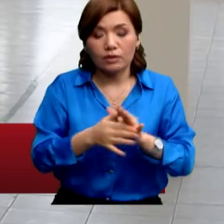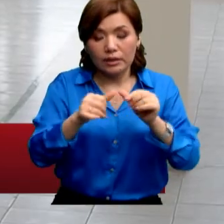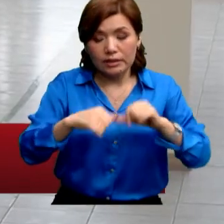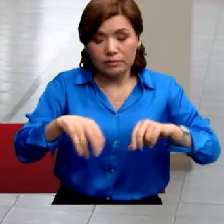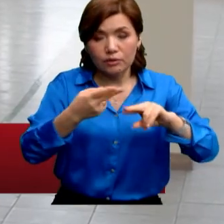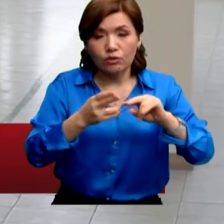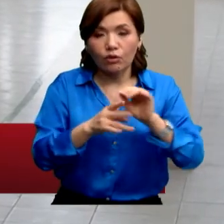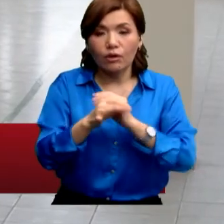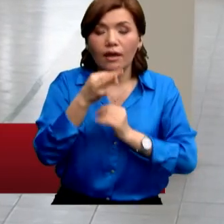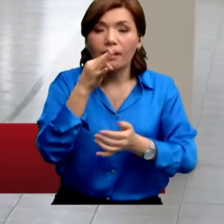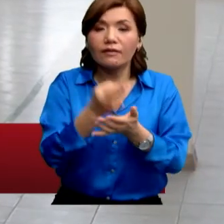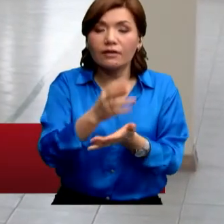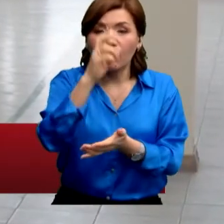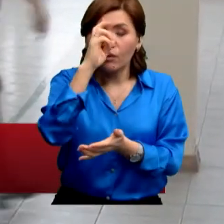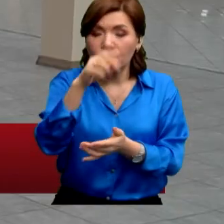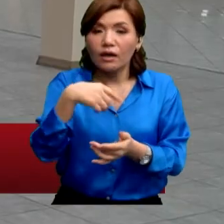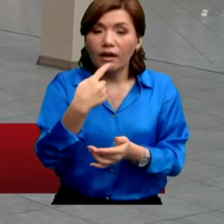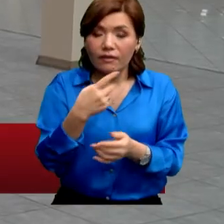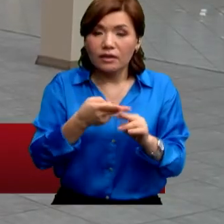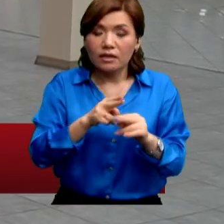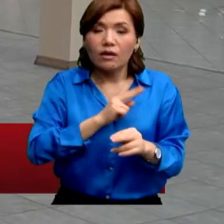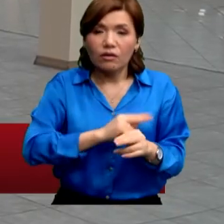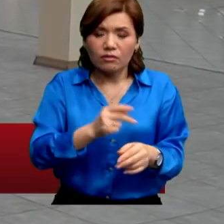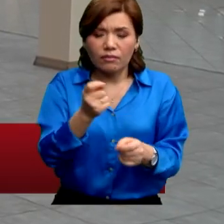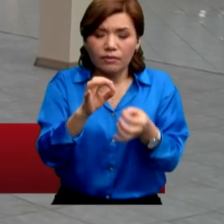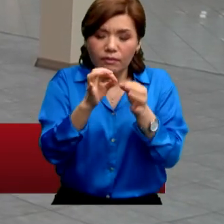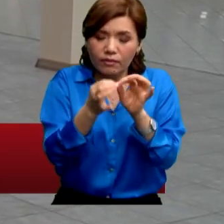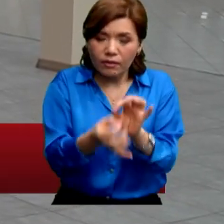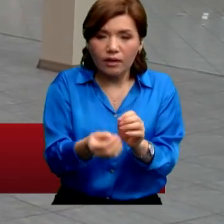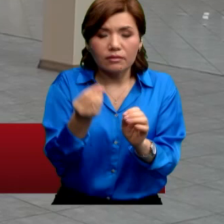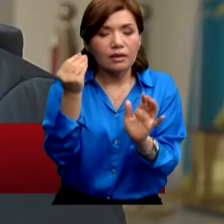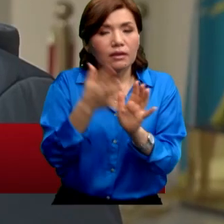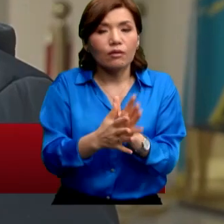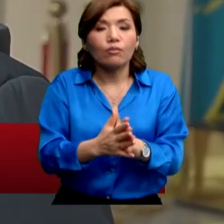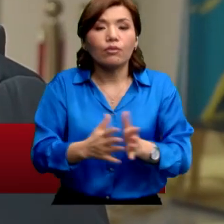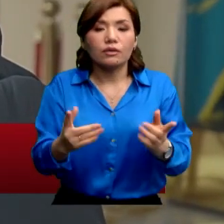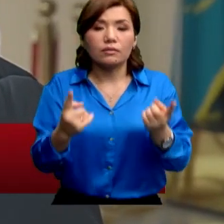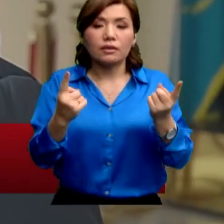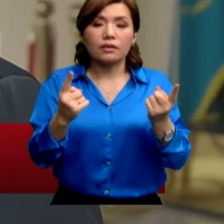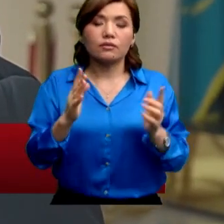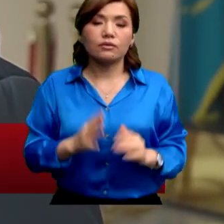экспертизы. Ответственные госорганы утверждают, что работа кропотливая и очень затратная.